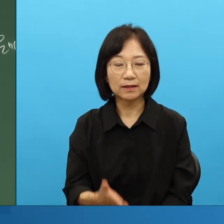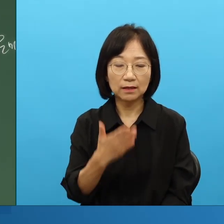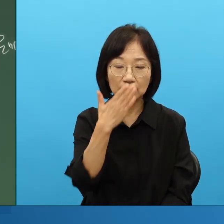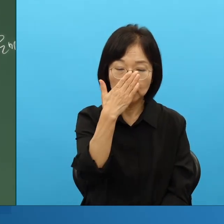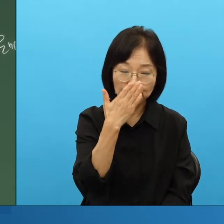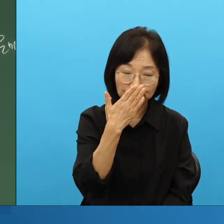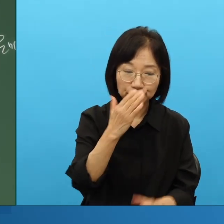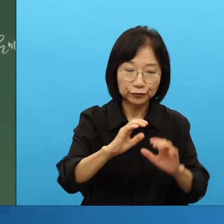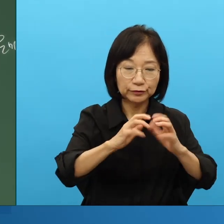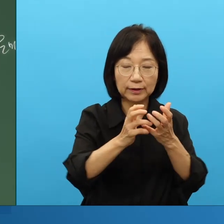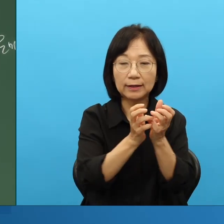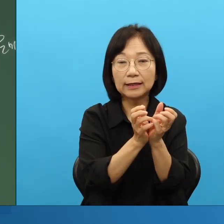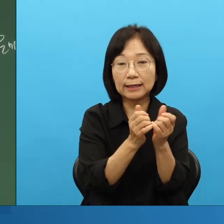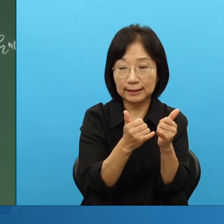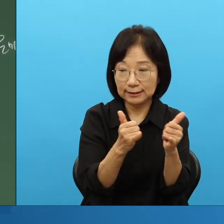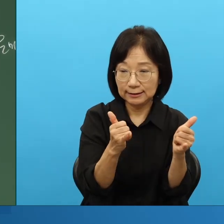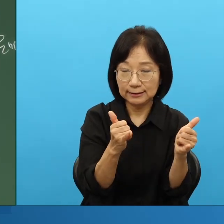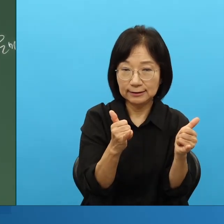율법이 아니고